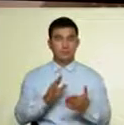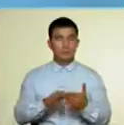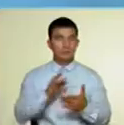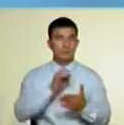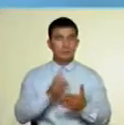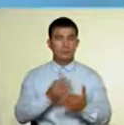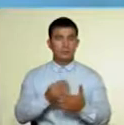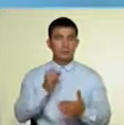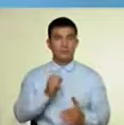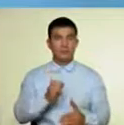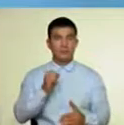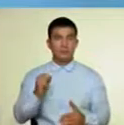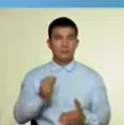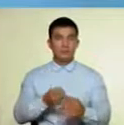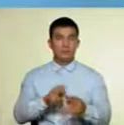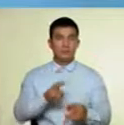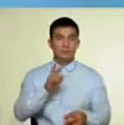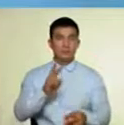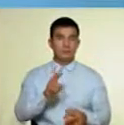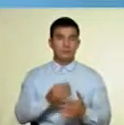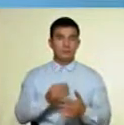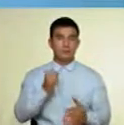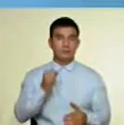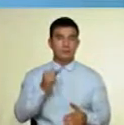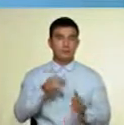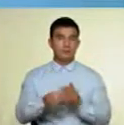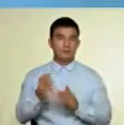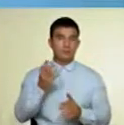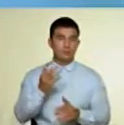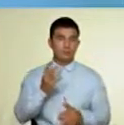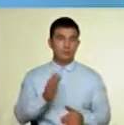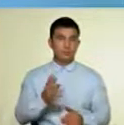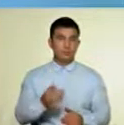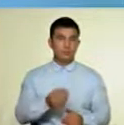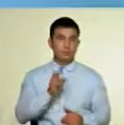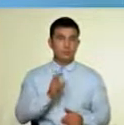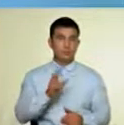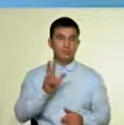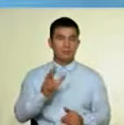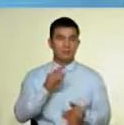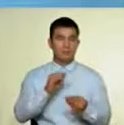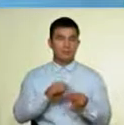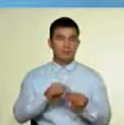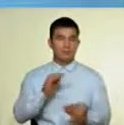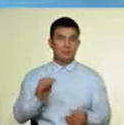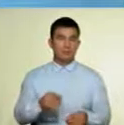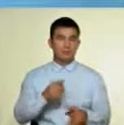A ning kvadratini a ning kvadratiga ko'paytirsak, a ning 4-chi darajasi b kubning o'zi